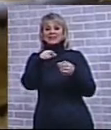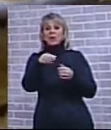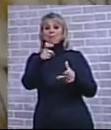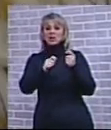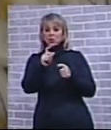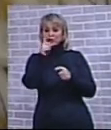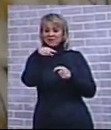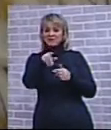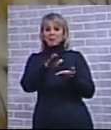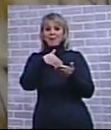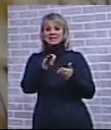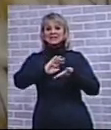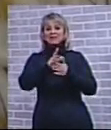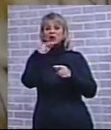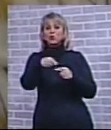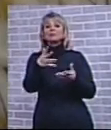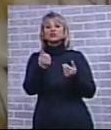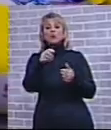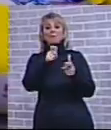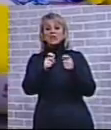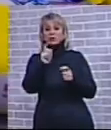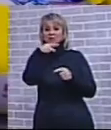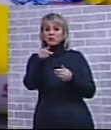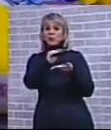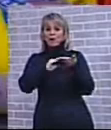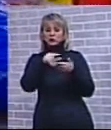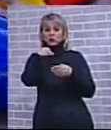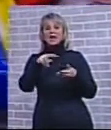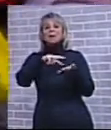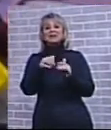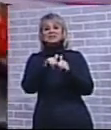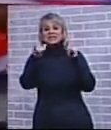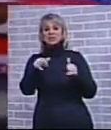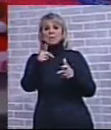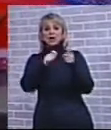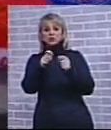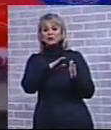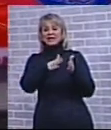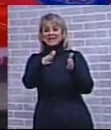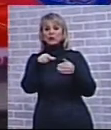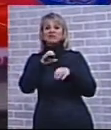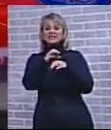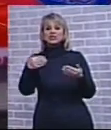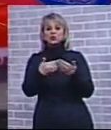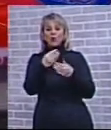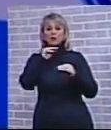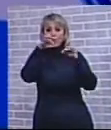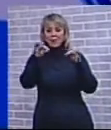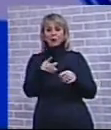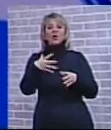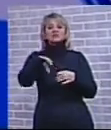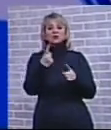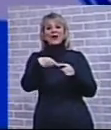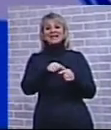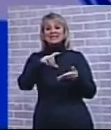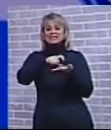на молоко, кефир, масло и творог, причем на молоко и кефир повторно. В планах расширить молочную линейку, ввести новую упаковку. И все это